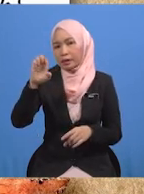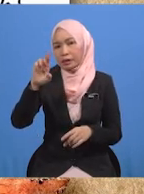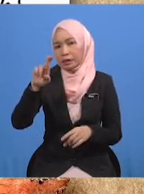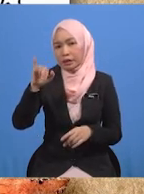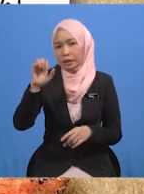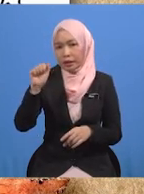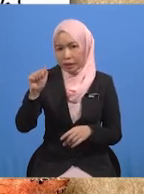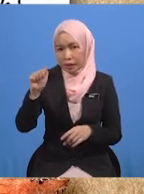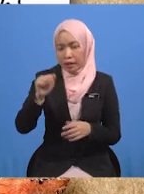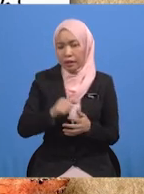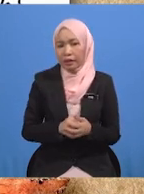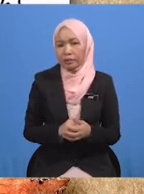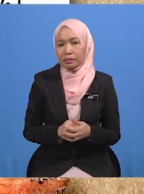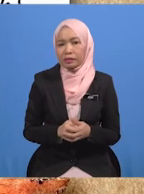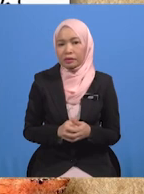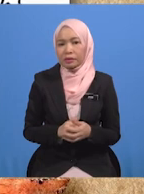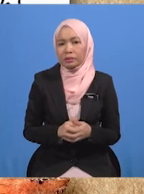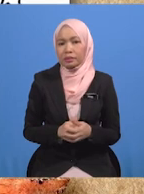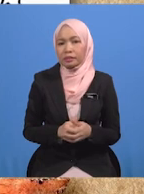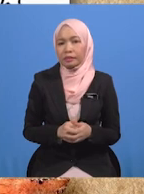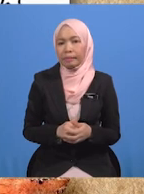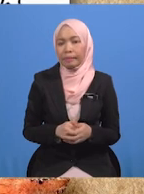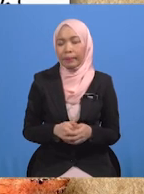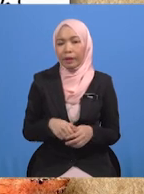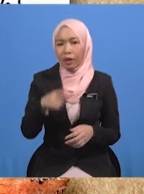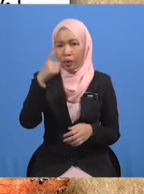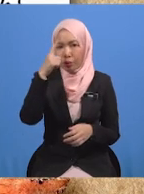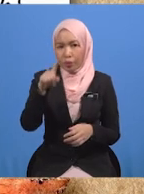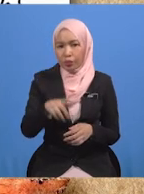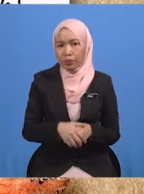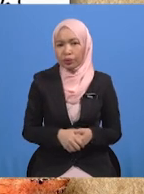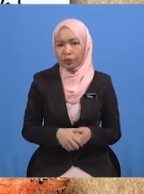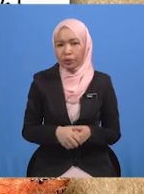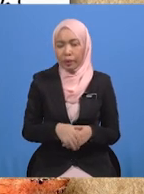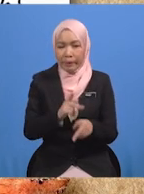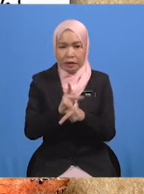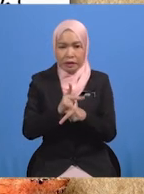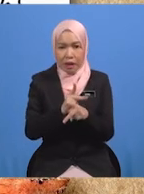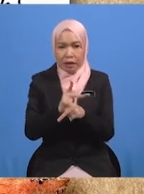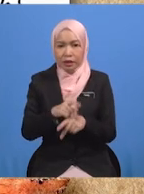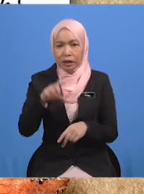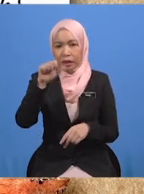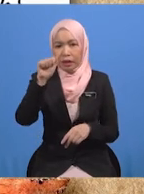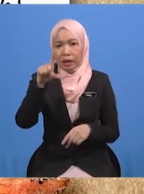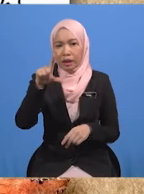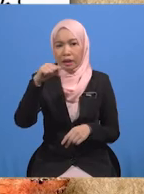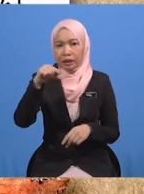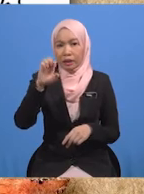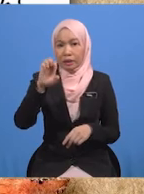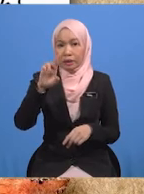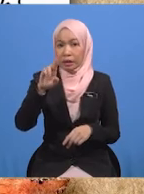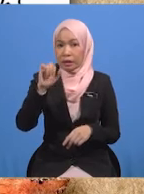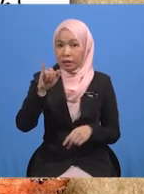1881 dengan alasan untuk melindungi Algeria, puak kabilah Tunisia yang menetap di sempadan.